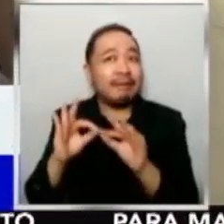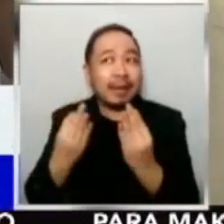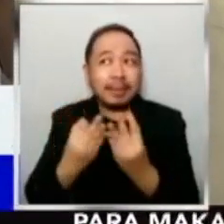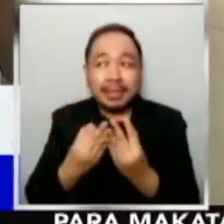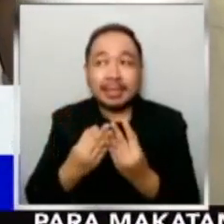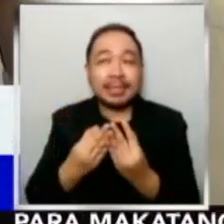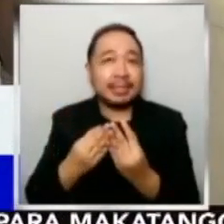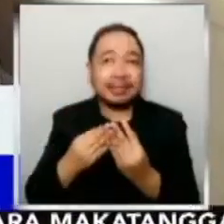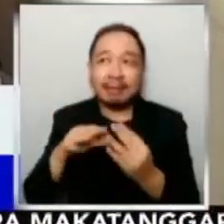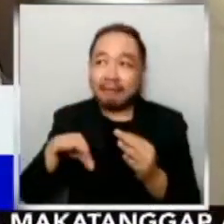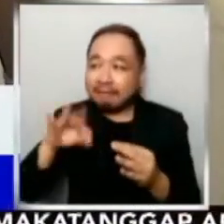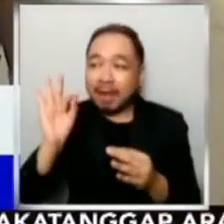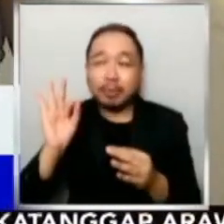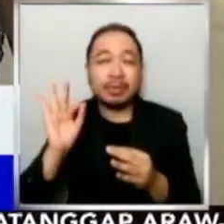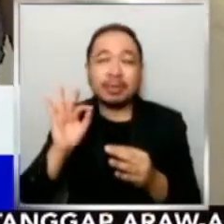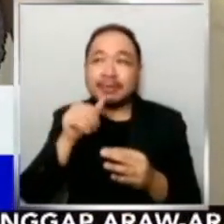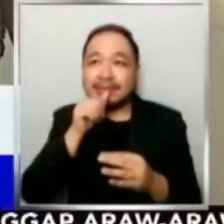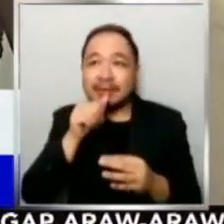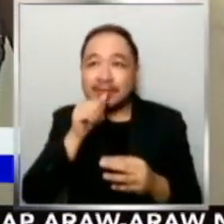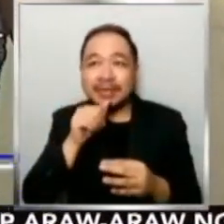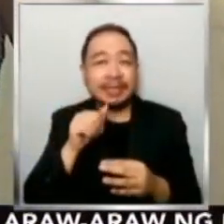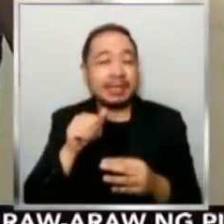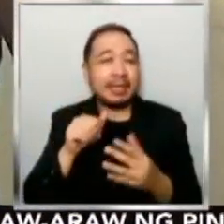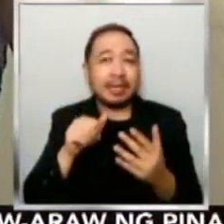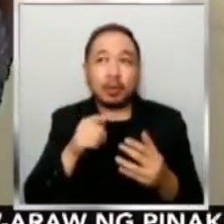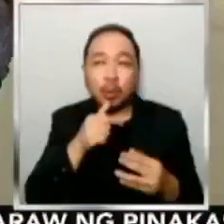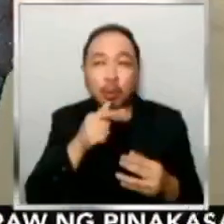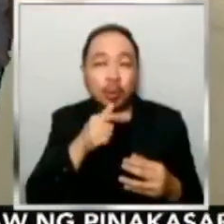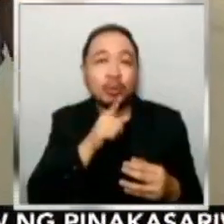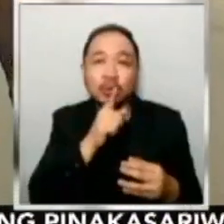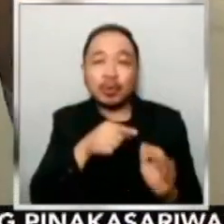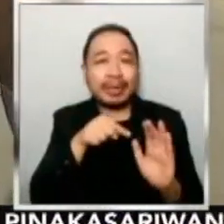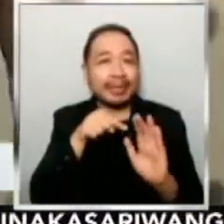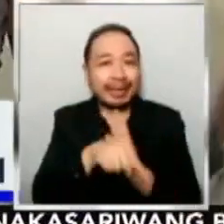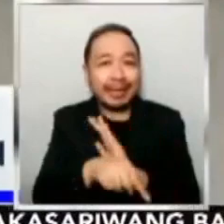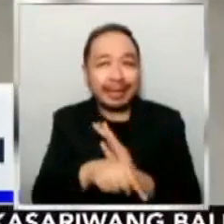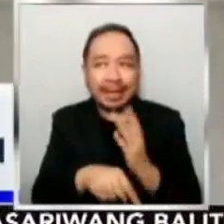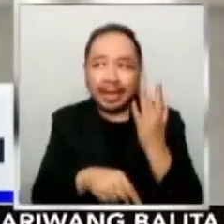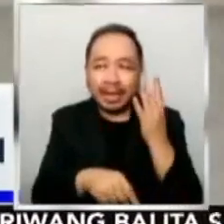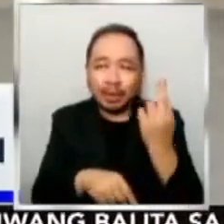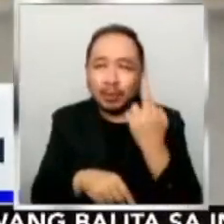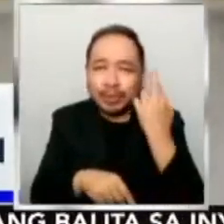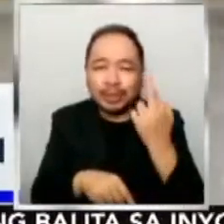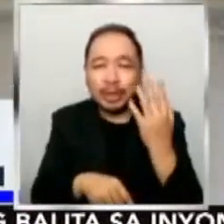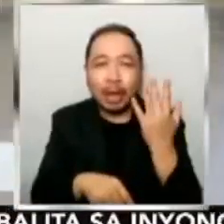Elaine, at kung sino ba talaga ang totoong killer, at kung bakit niya pinatay ang aking asawa.